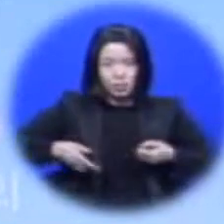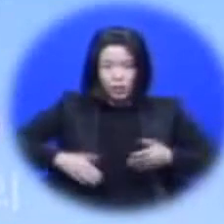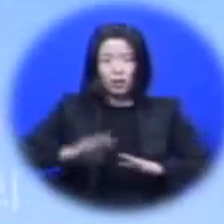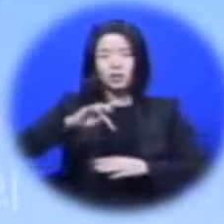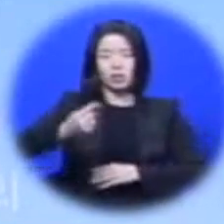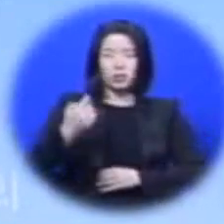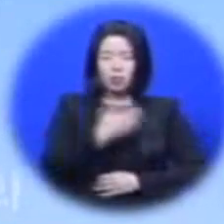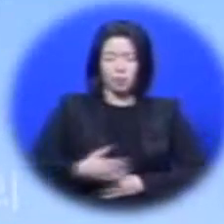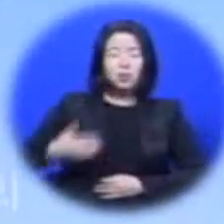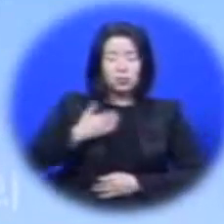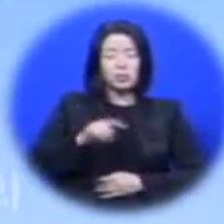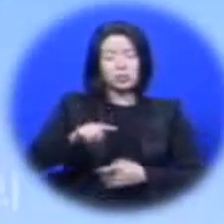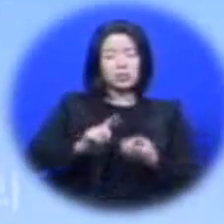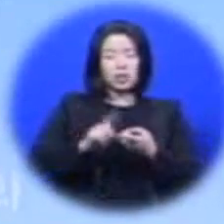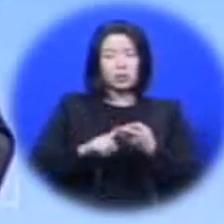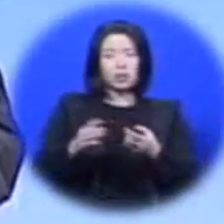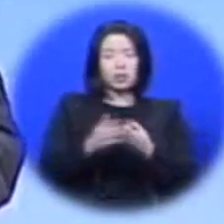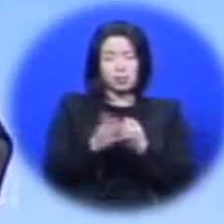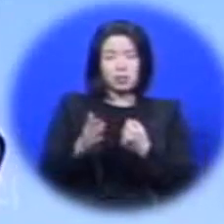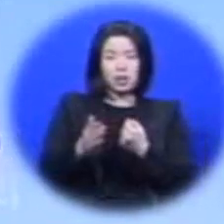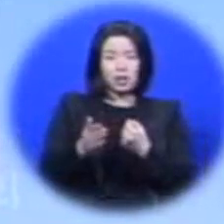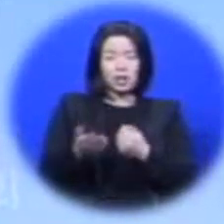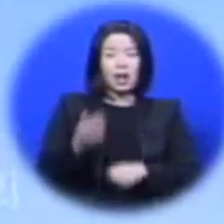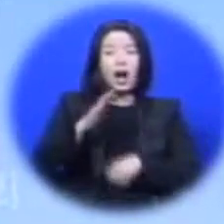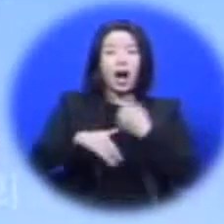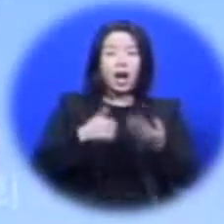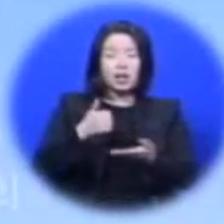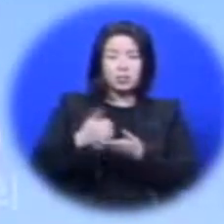육신이니까. 근데 하나님은 우리에게